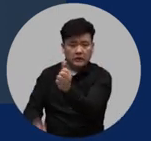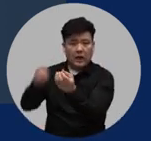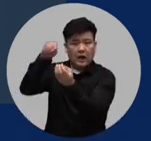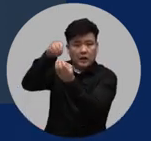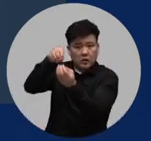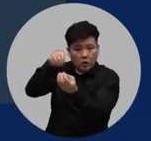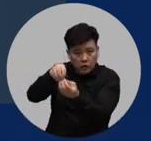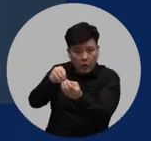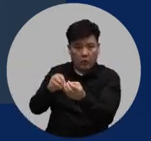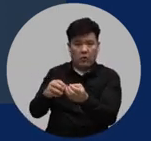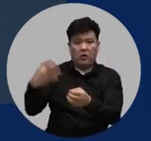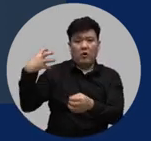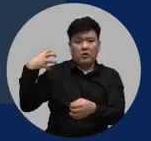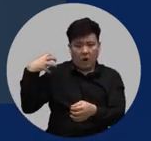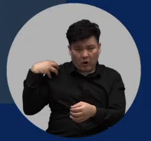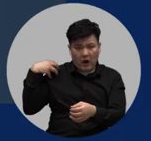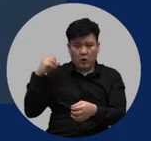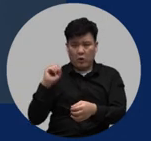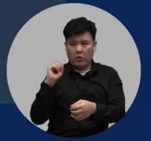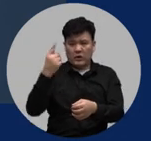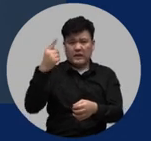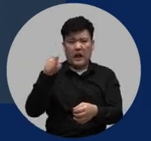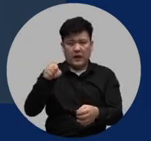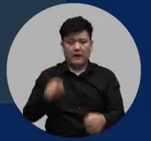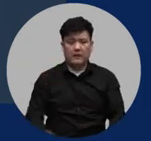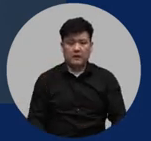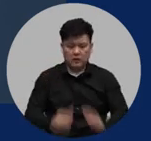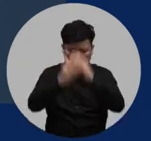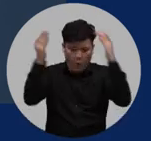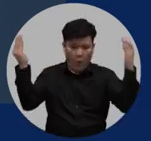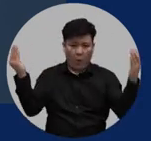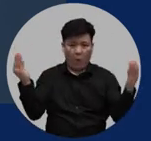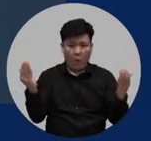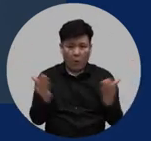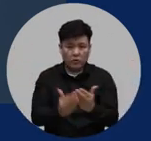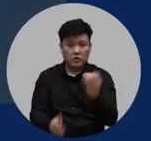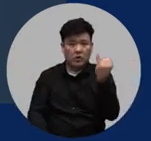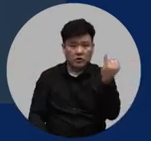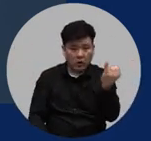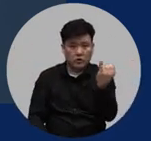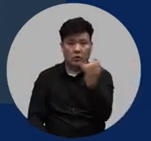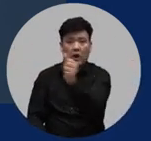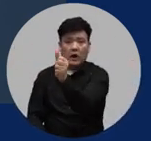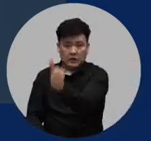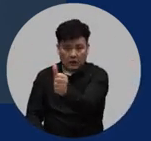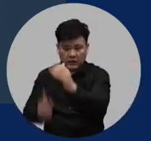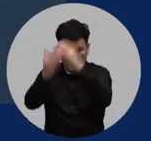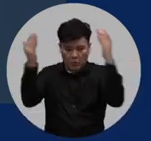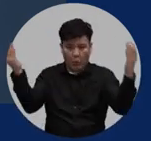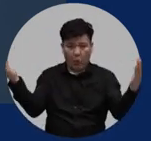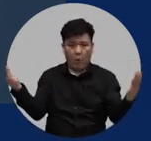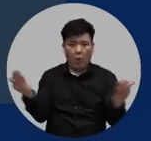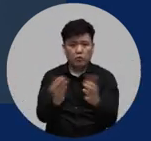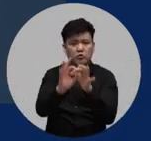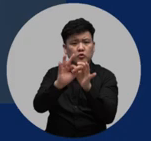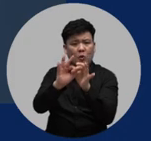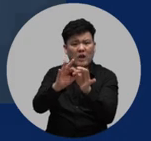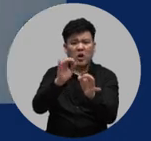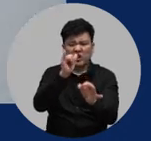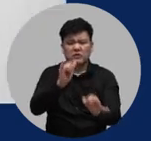성 역할의 고정관념에서 오는 경우로 이 모든 일들은 여성과 남성에게 모두에게 포함됩니다.